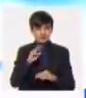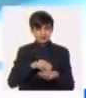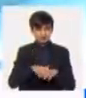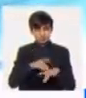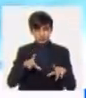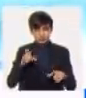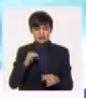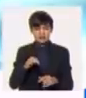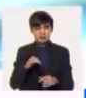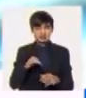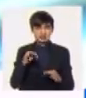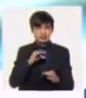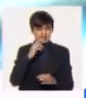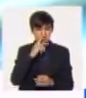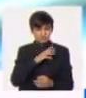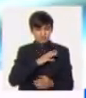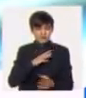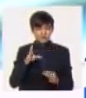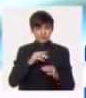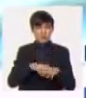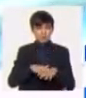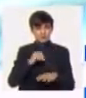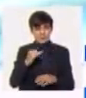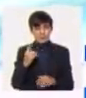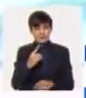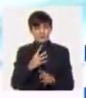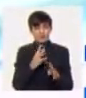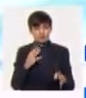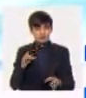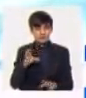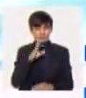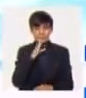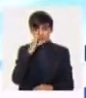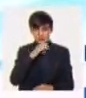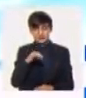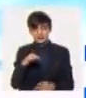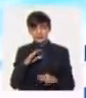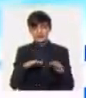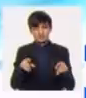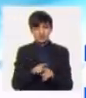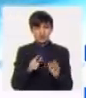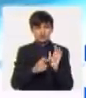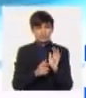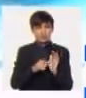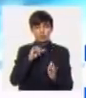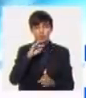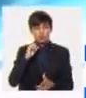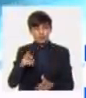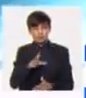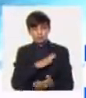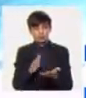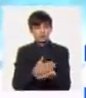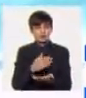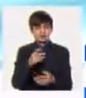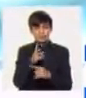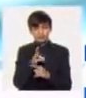Мы приносим извинения за эти ошибки всему обществу и в первую очередь нашим родителям и детям. Из 700 уроков, которые были сняты, в